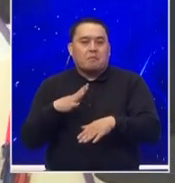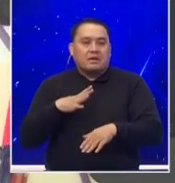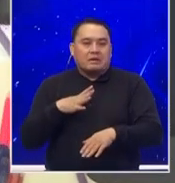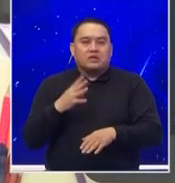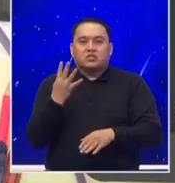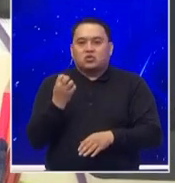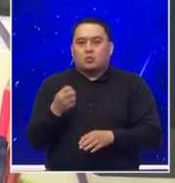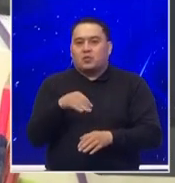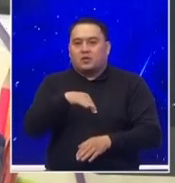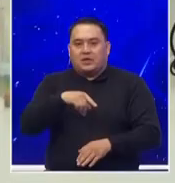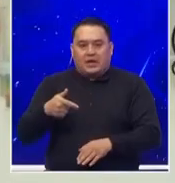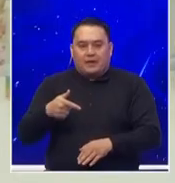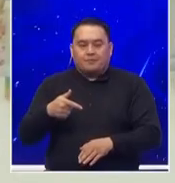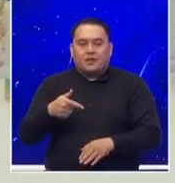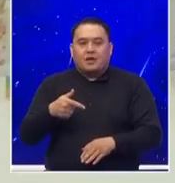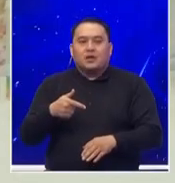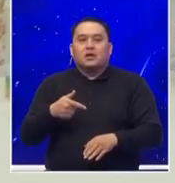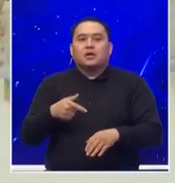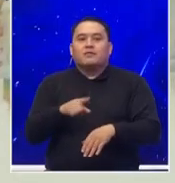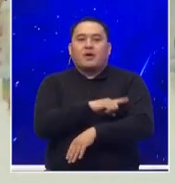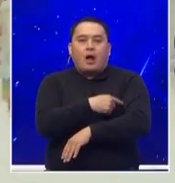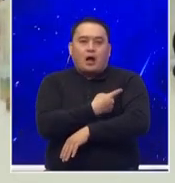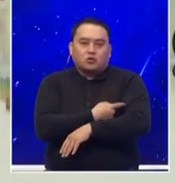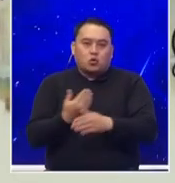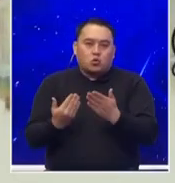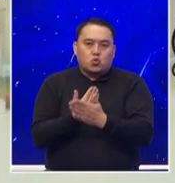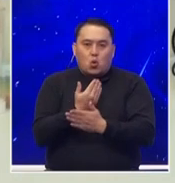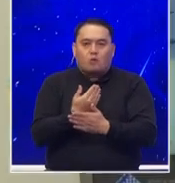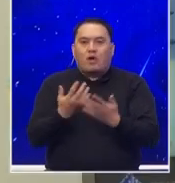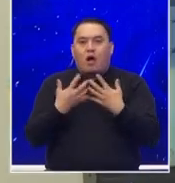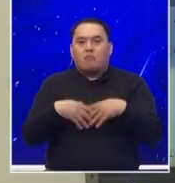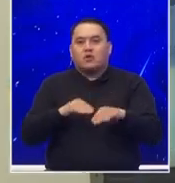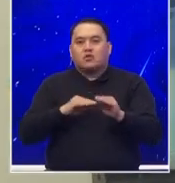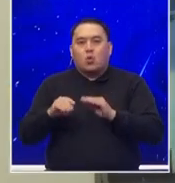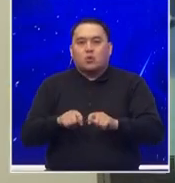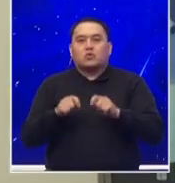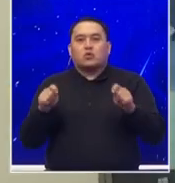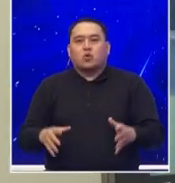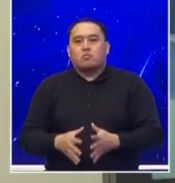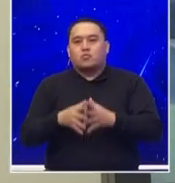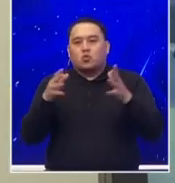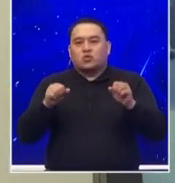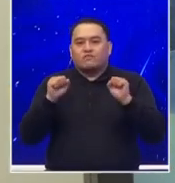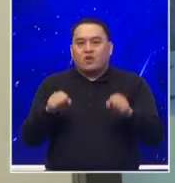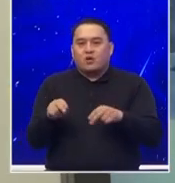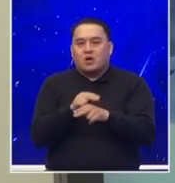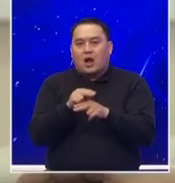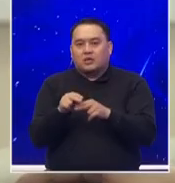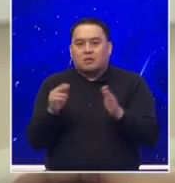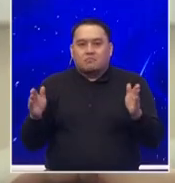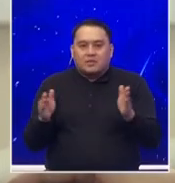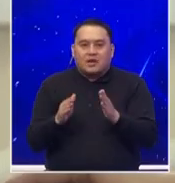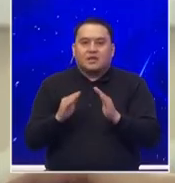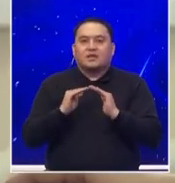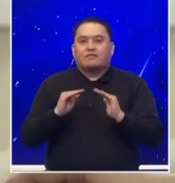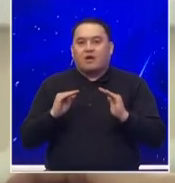порядка 400 миллионов тенге. Как отмечают врачи клиники, новый КТ-аппарат раскрывает для них большие возможности при лечении маленьких пациентов,